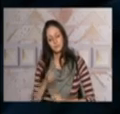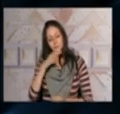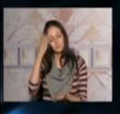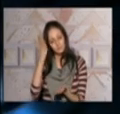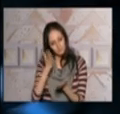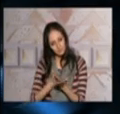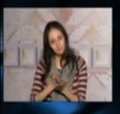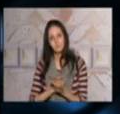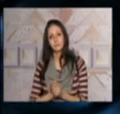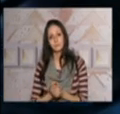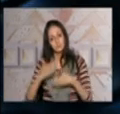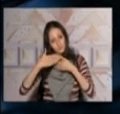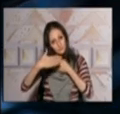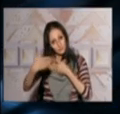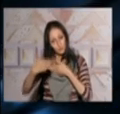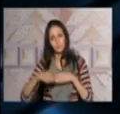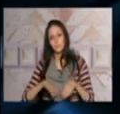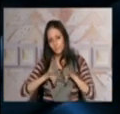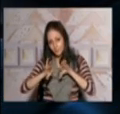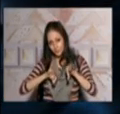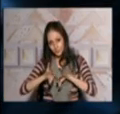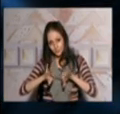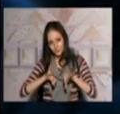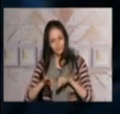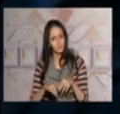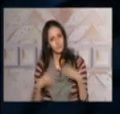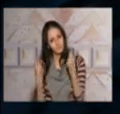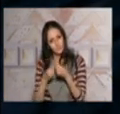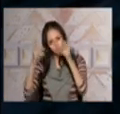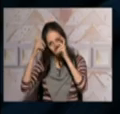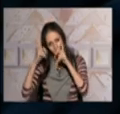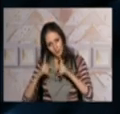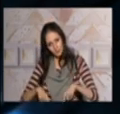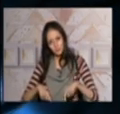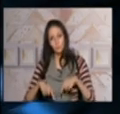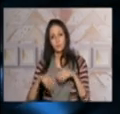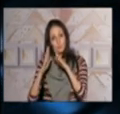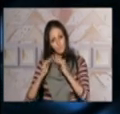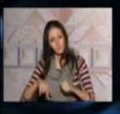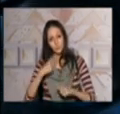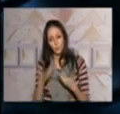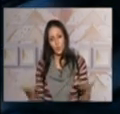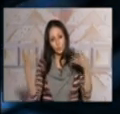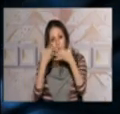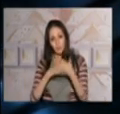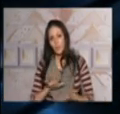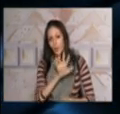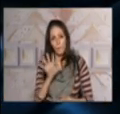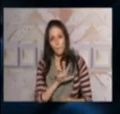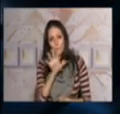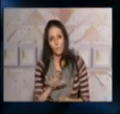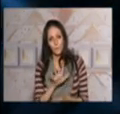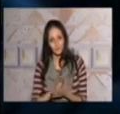بالتاكيد البعد السياسي والحوار السياسي بين مصر وشركاء اوروبا، بالذات دول شرق اوروبا، لانها كانت